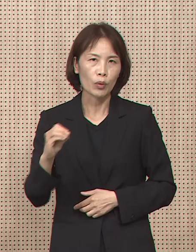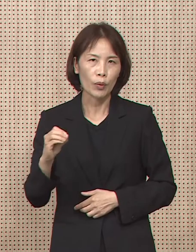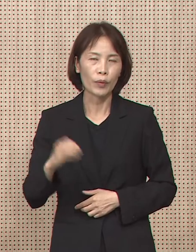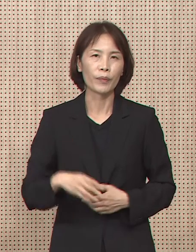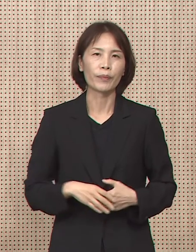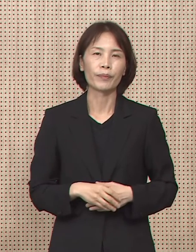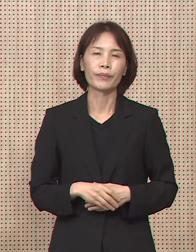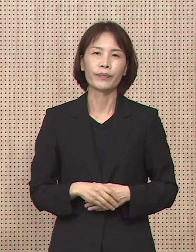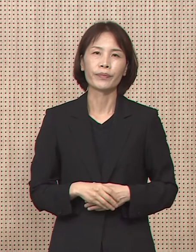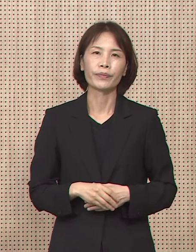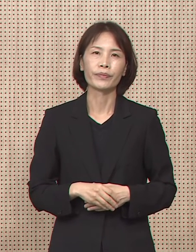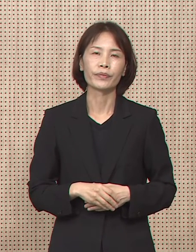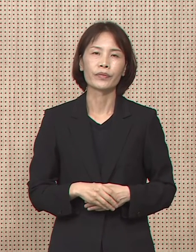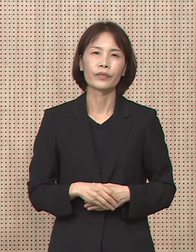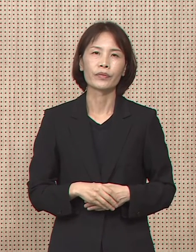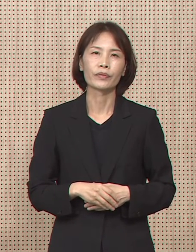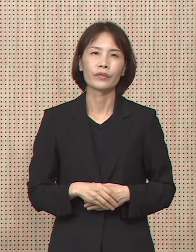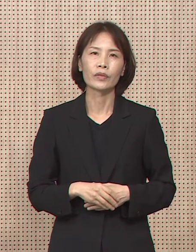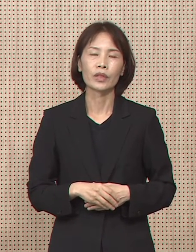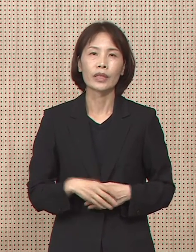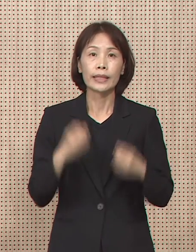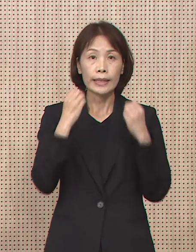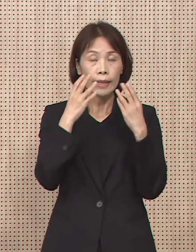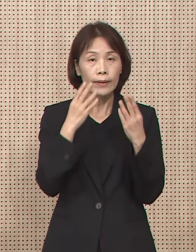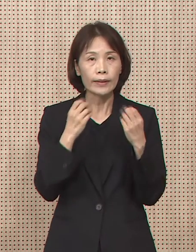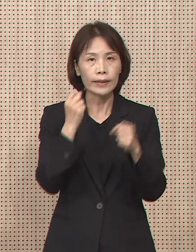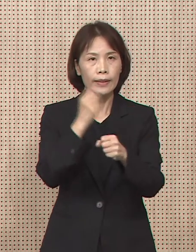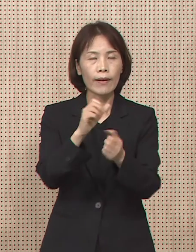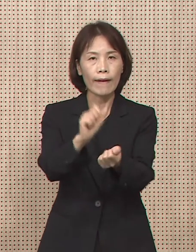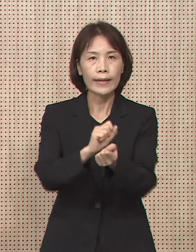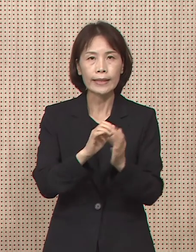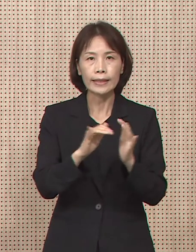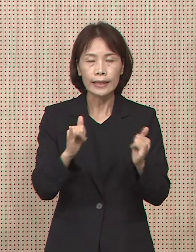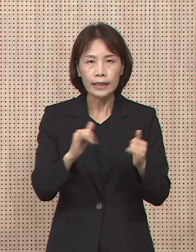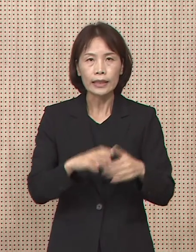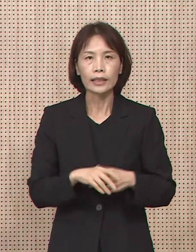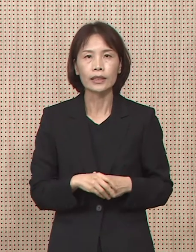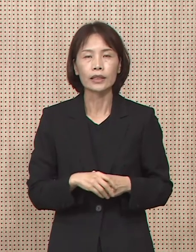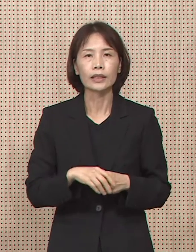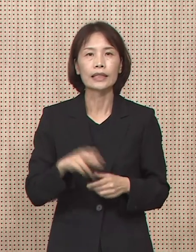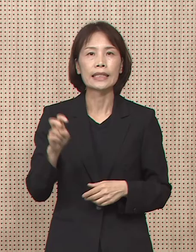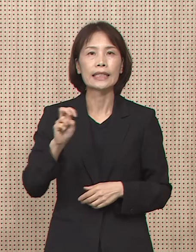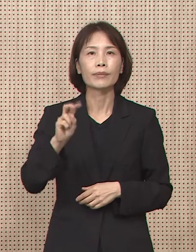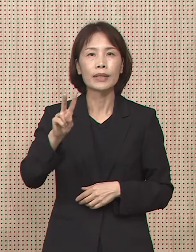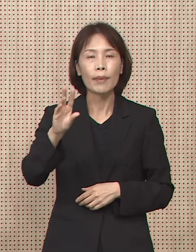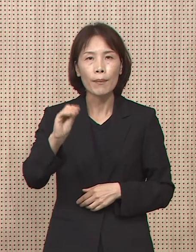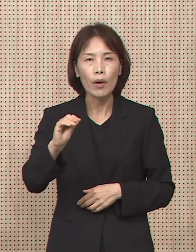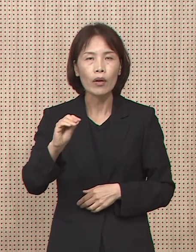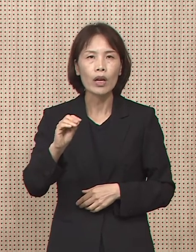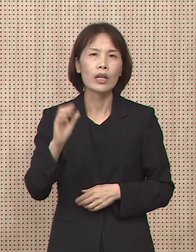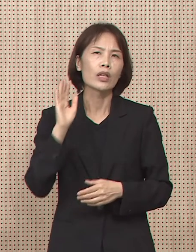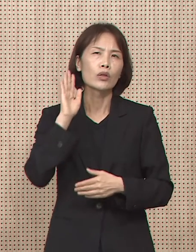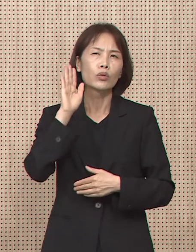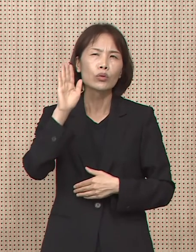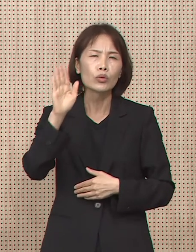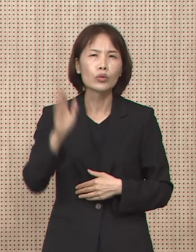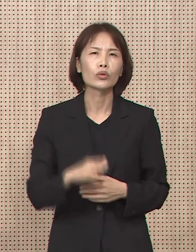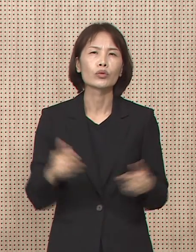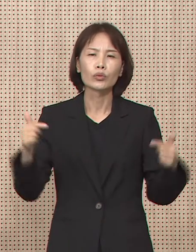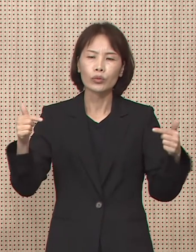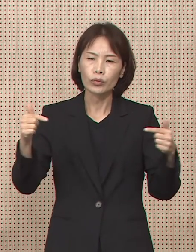차지하고 있습니다. 도내 주간 신규 확진자는 8월 2주차 22만 명을 기록한 이후에 2주